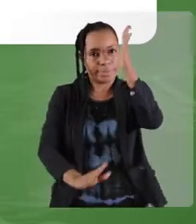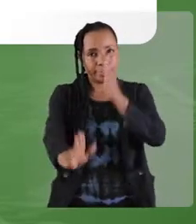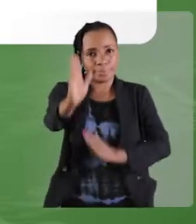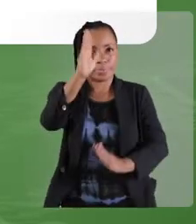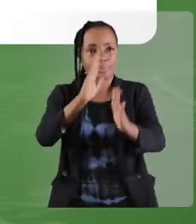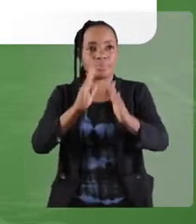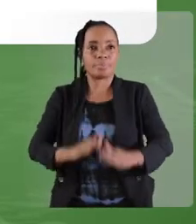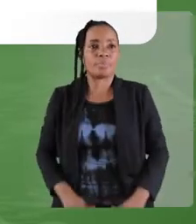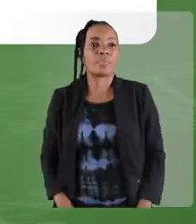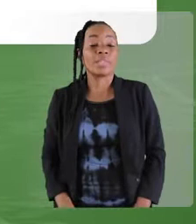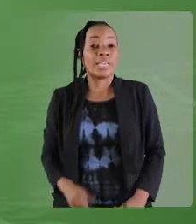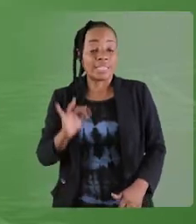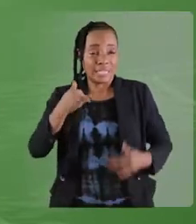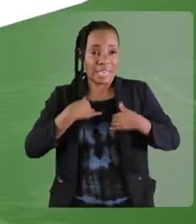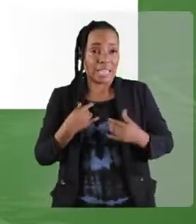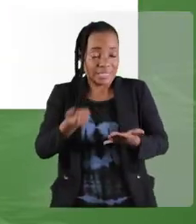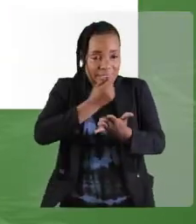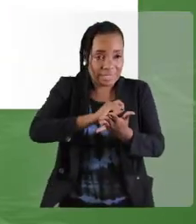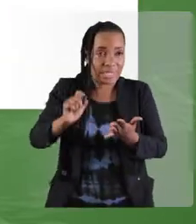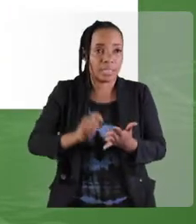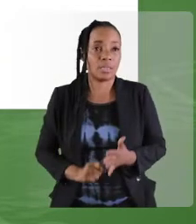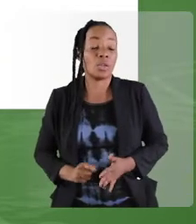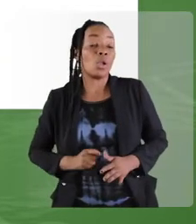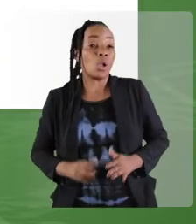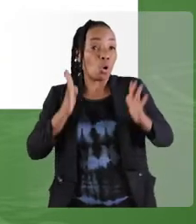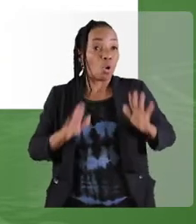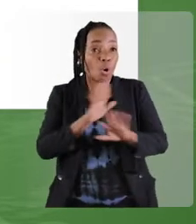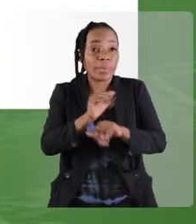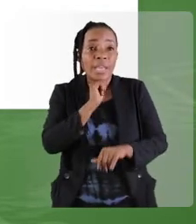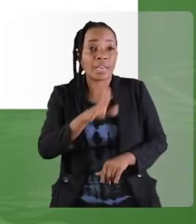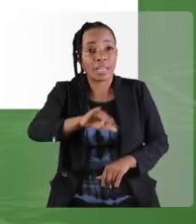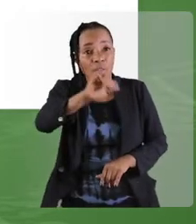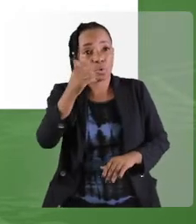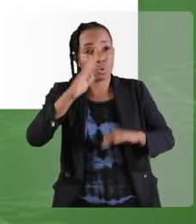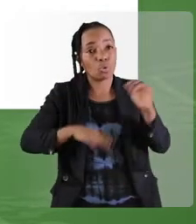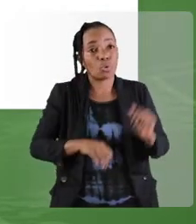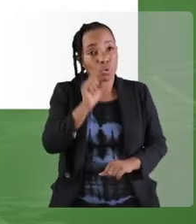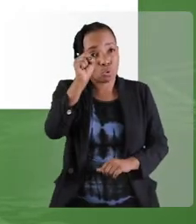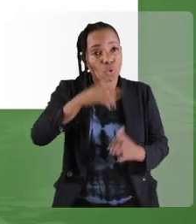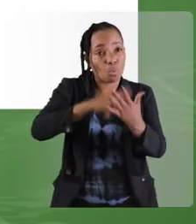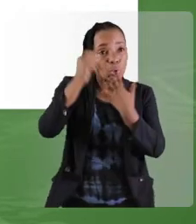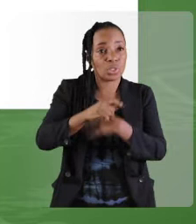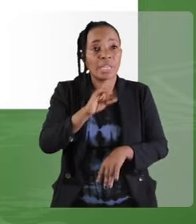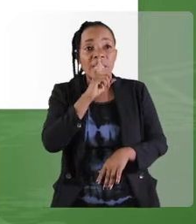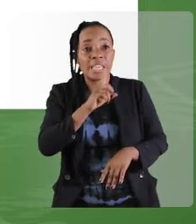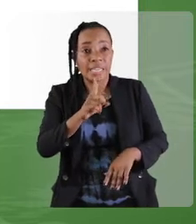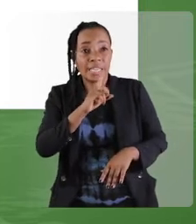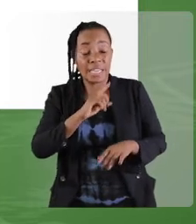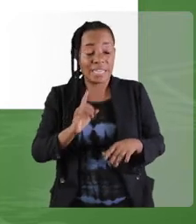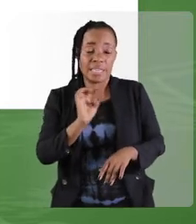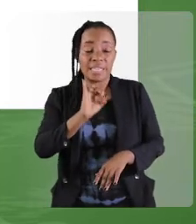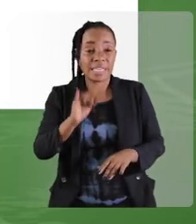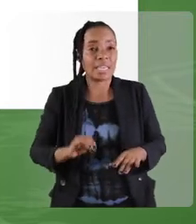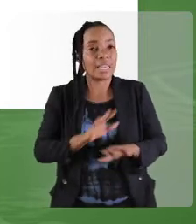donc la lecture du texte de Sartre. Sartre écrit « L'homme n'est rien d'autre que son projet.